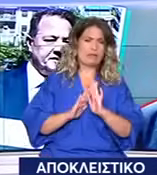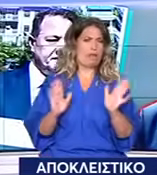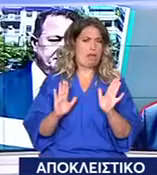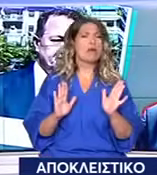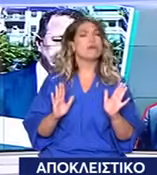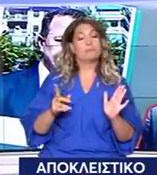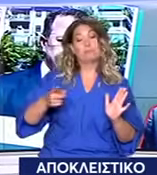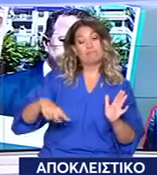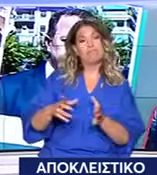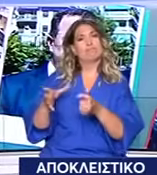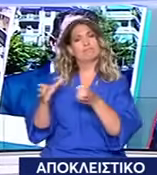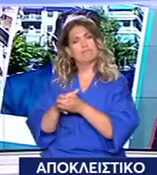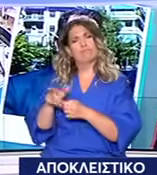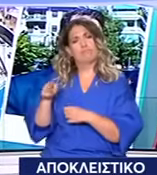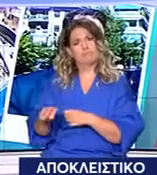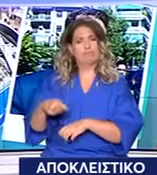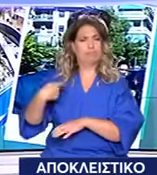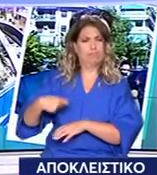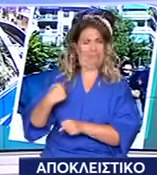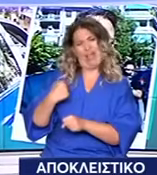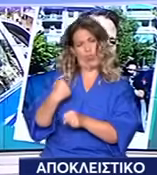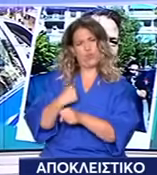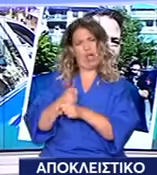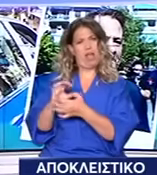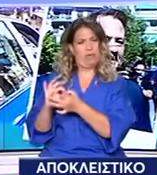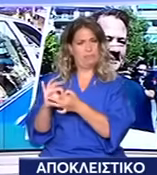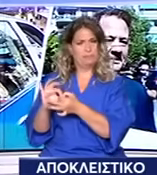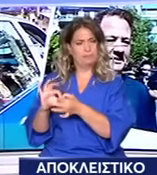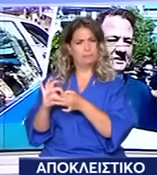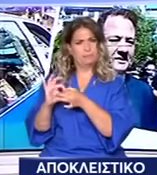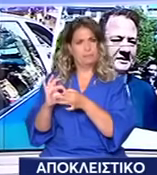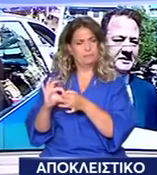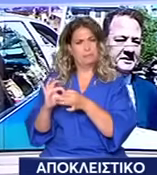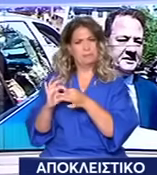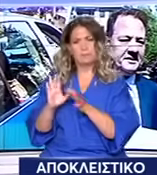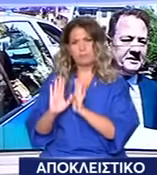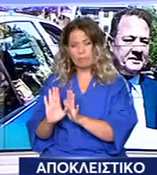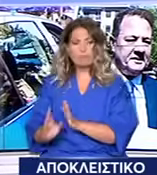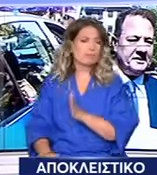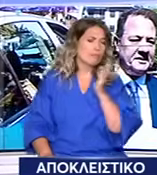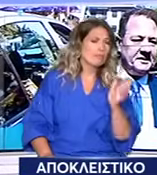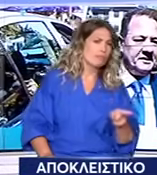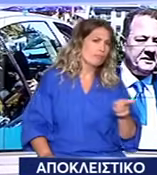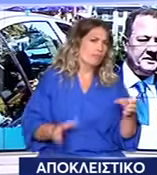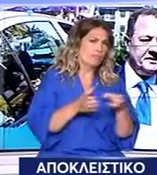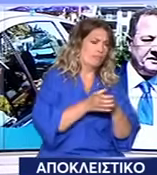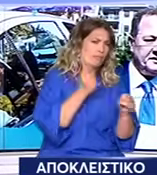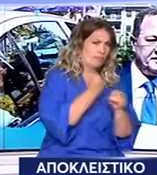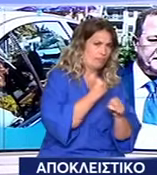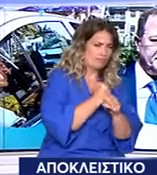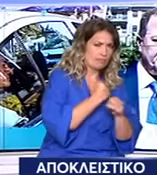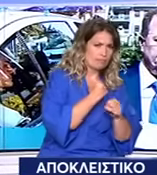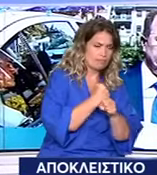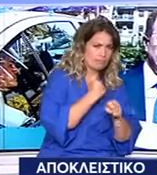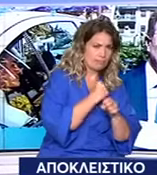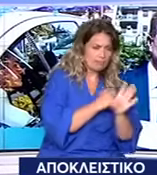κυρία Πολυζωγοπούλου κατά τη διάρκεια της συνεργασίας με τον σύζυγό της, ποιοι ήταν οι τελευταίοι, θα μπορούσαμε να πούμε, οι οποίοι είχαν έρθει με δική